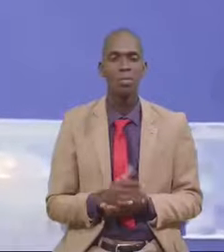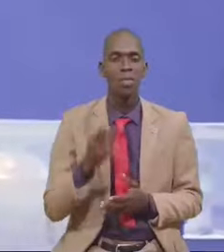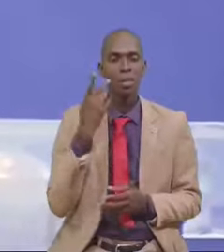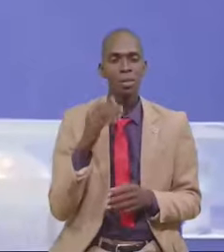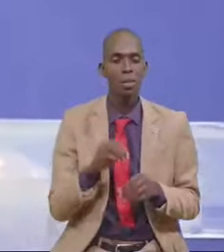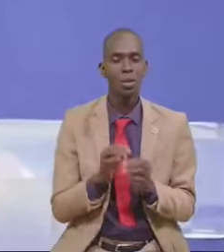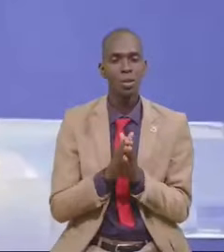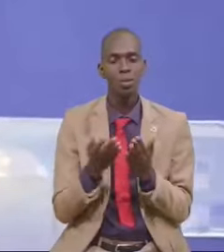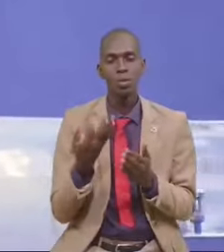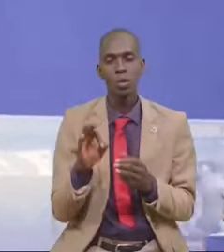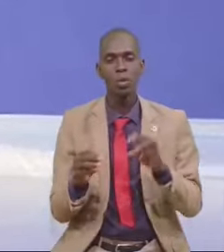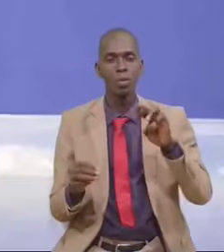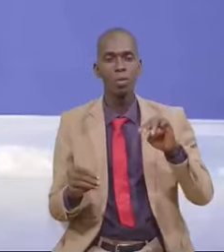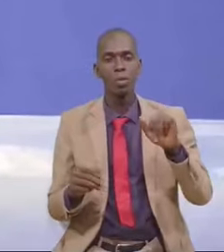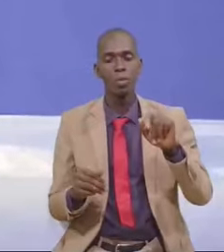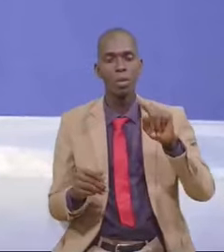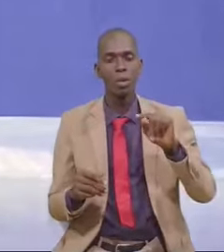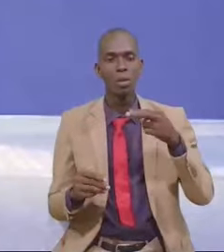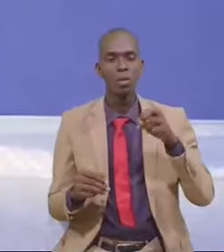Matthieu 24, 35.